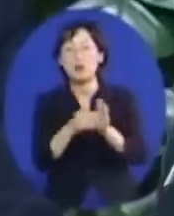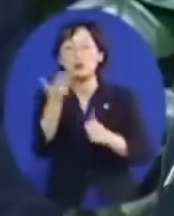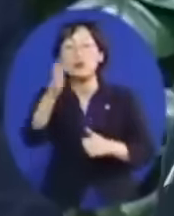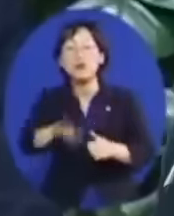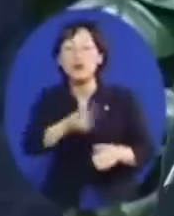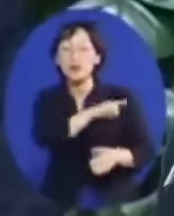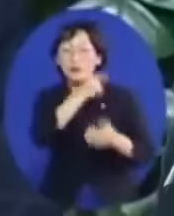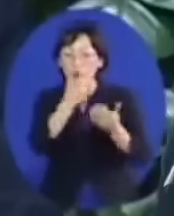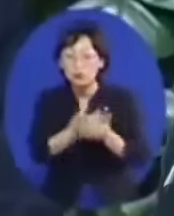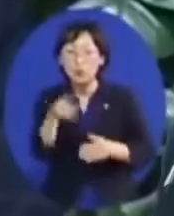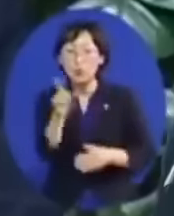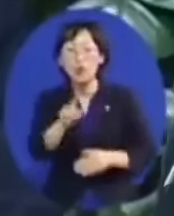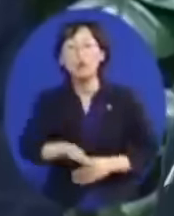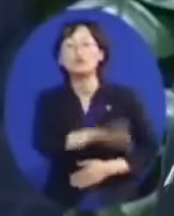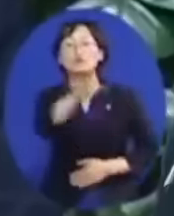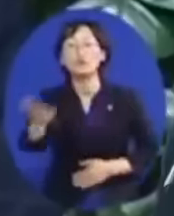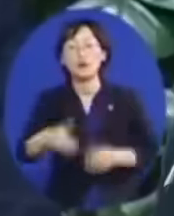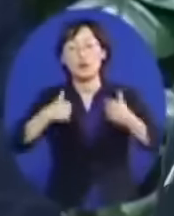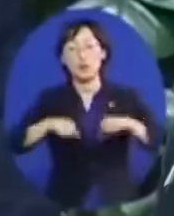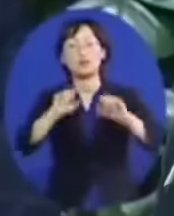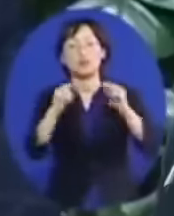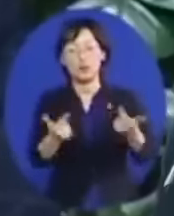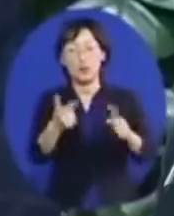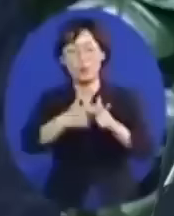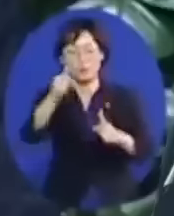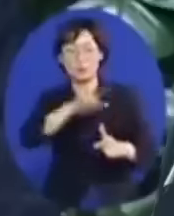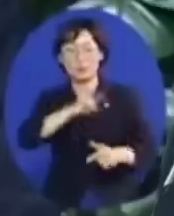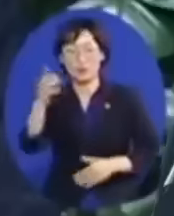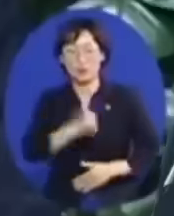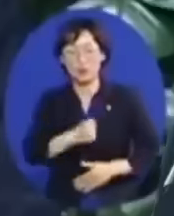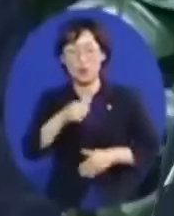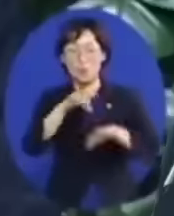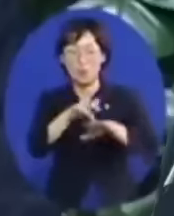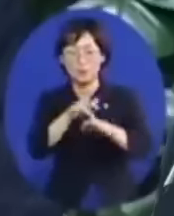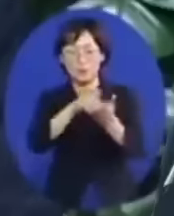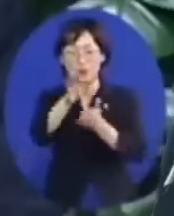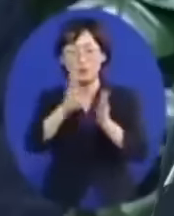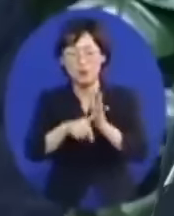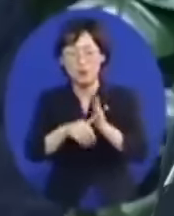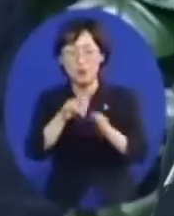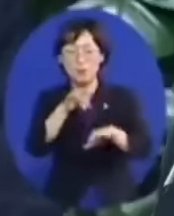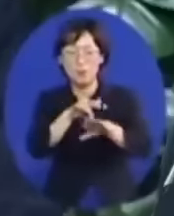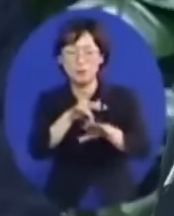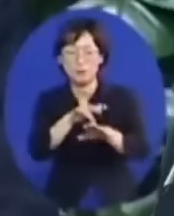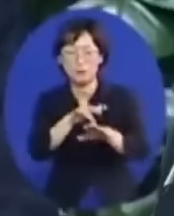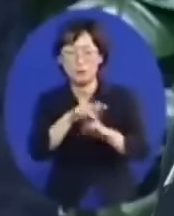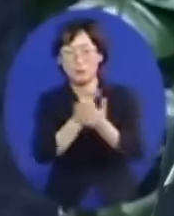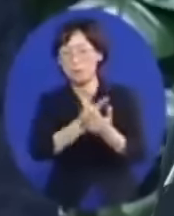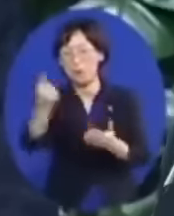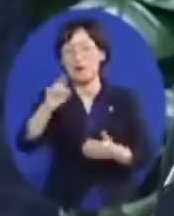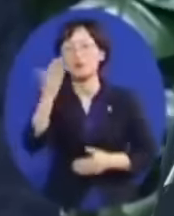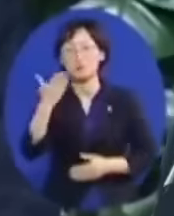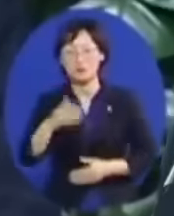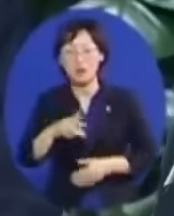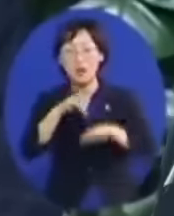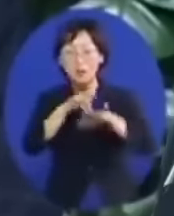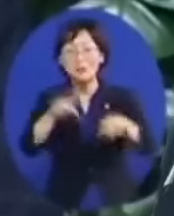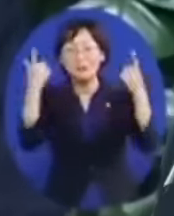중요한 것은 우리가 포기하지 않고 예수 이름으로 마귀를 쫓을 때 마귀는 쫓겨나는 것입니다. 마귀는